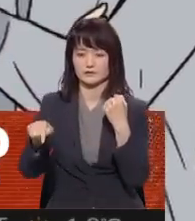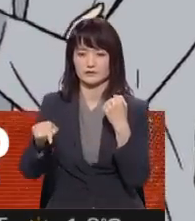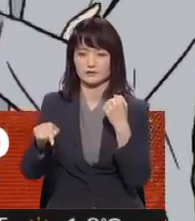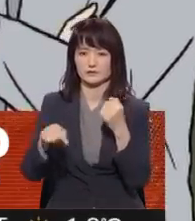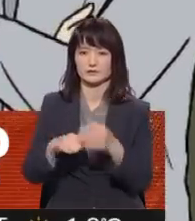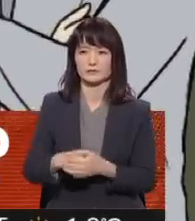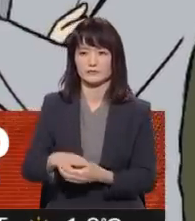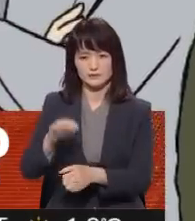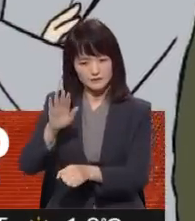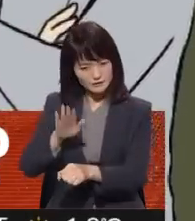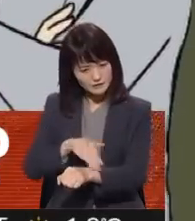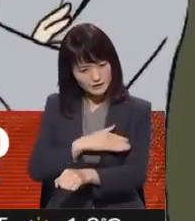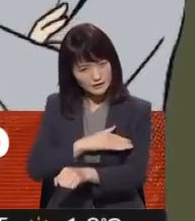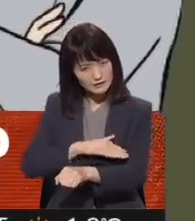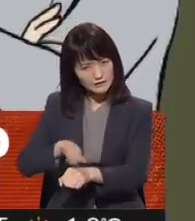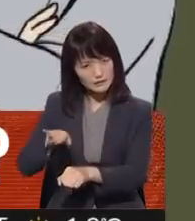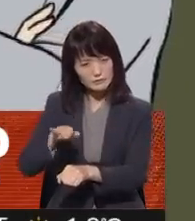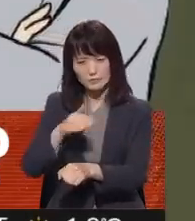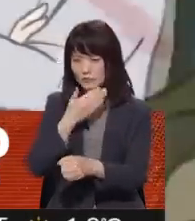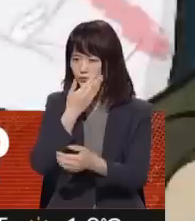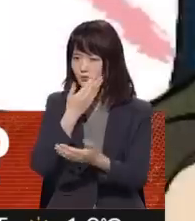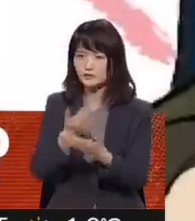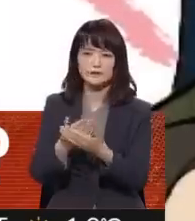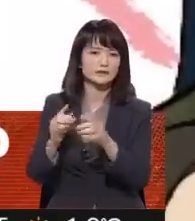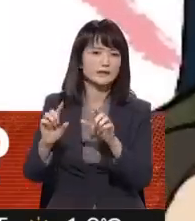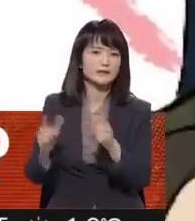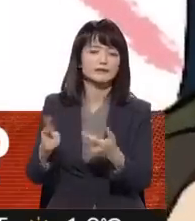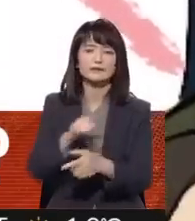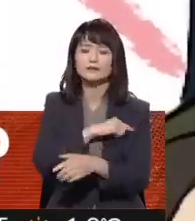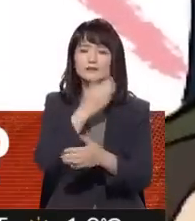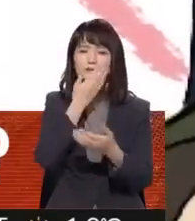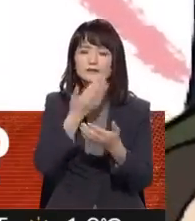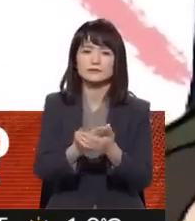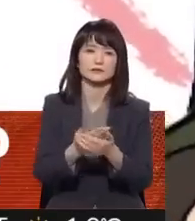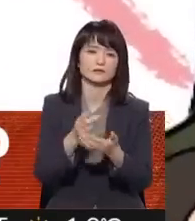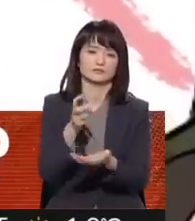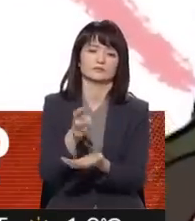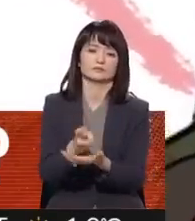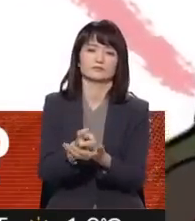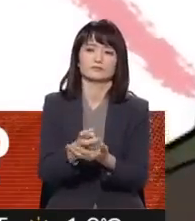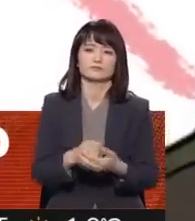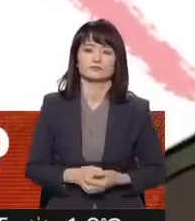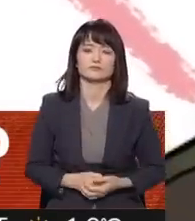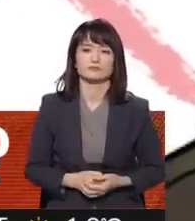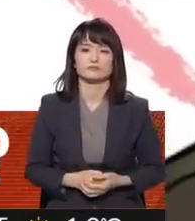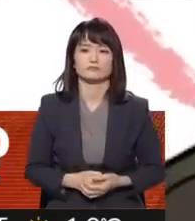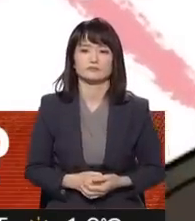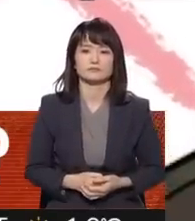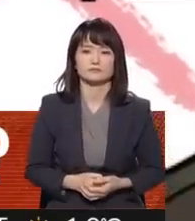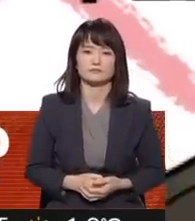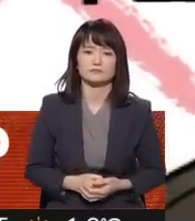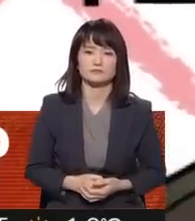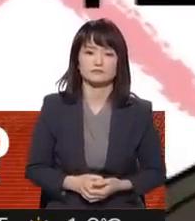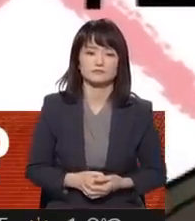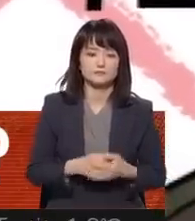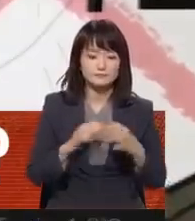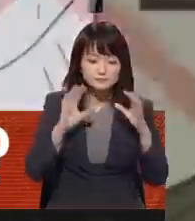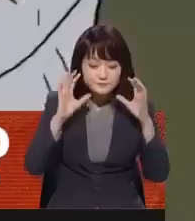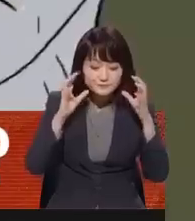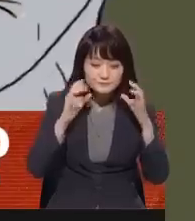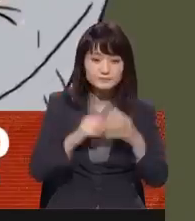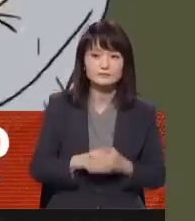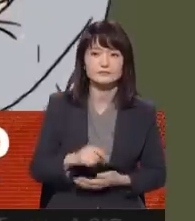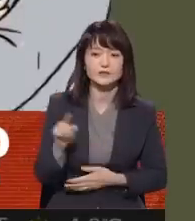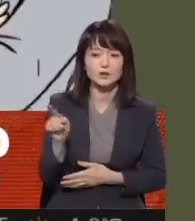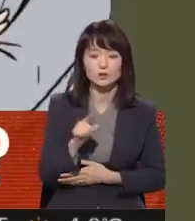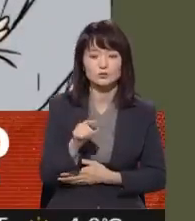잘못하고 잘하고 중요하지 않고요 가장 중요한 것은 우리가 법적으로 자해 복리라고 표현하는데 아이가 어디에